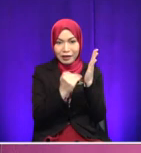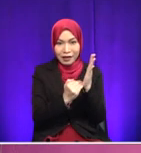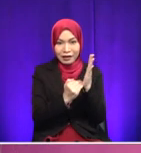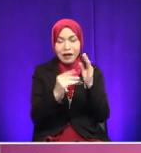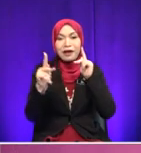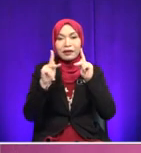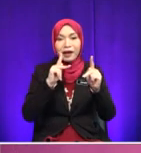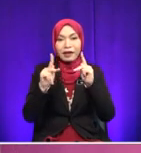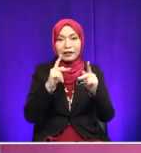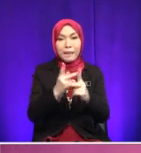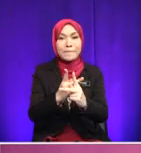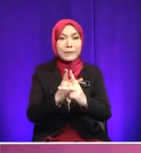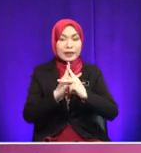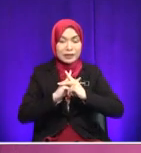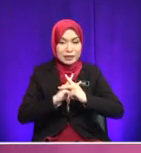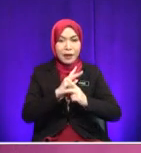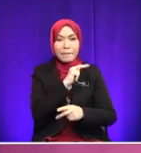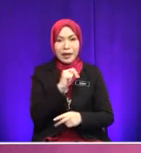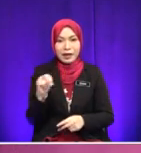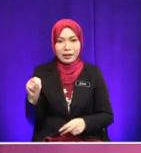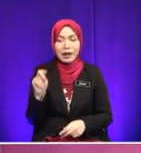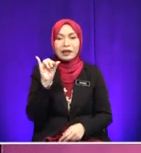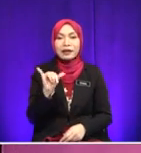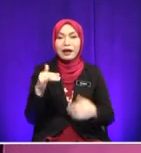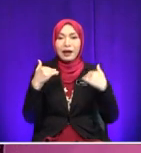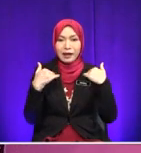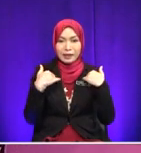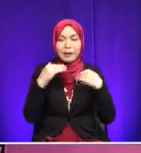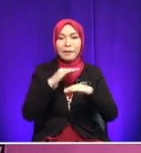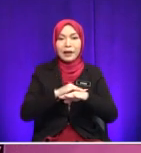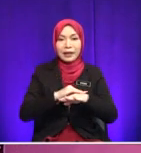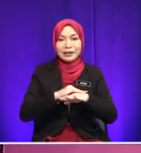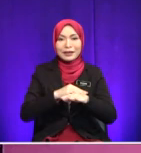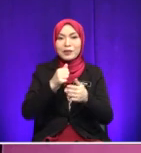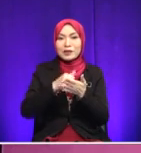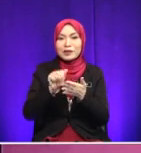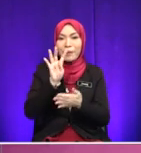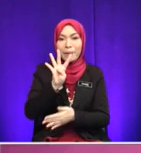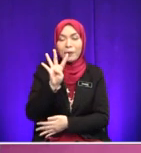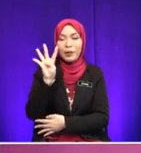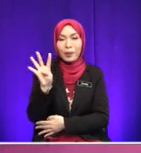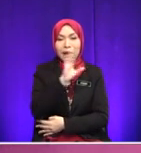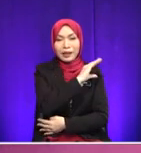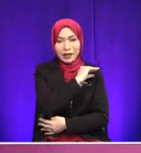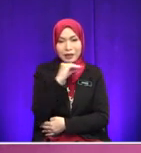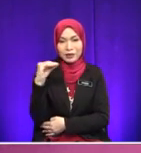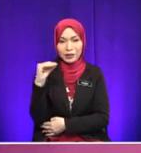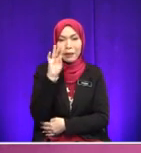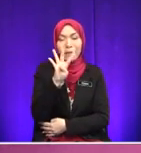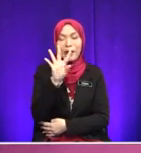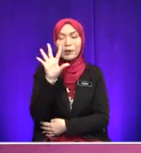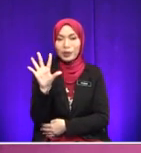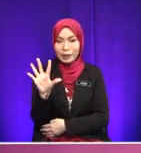Kata pinjaman yang ada pada muka surat 44 dan 45 dalam buku teks tingkatan 5.